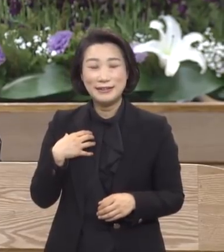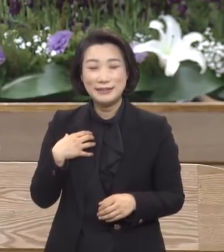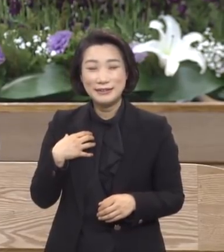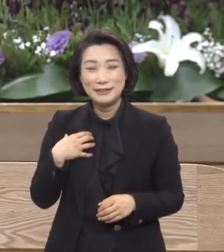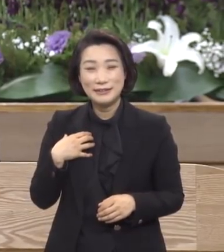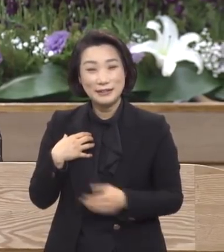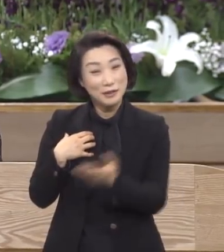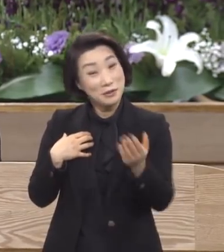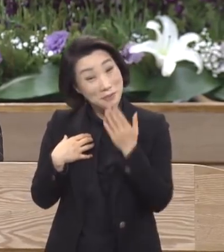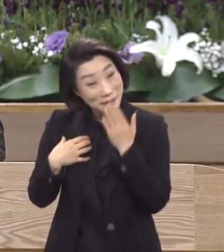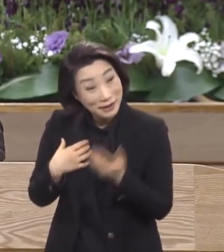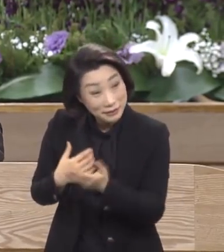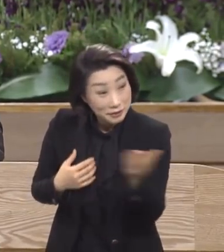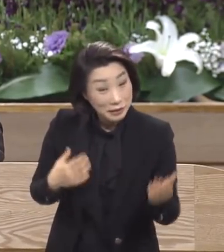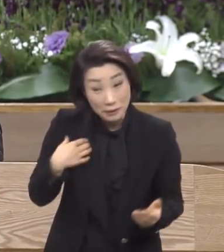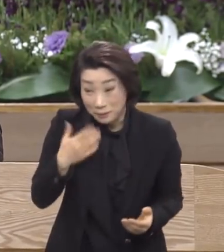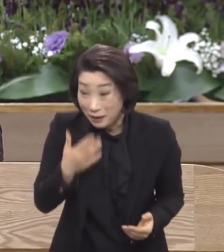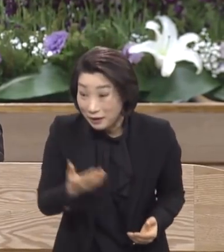감당이 돼?